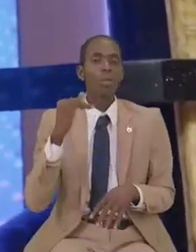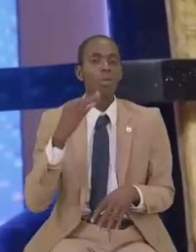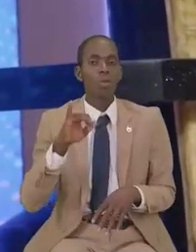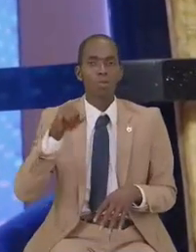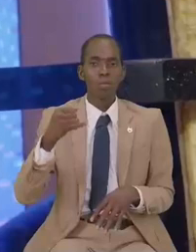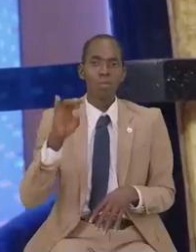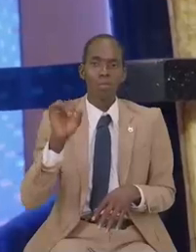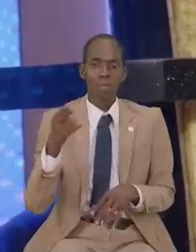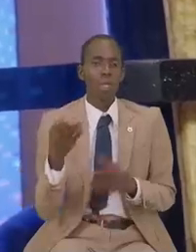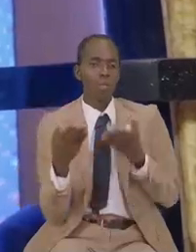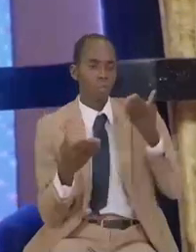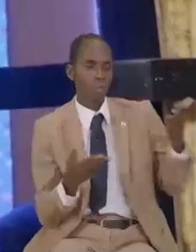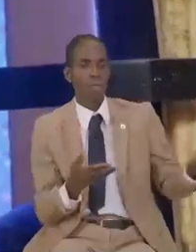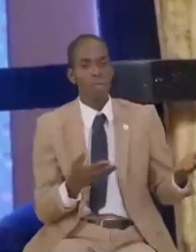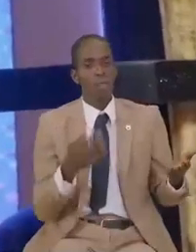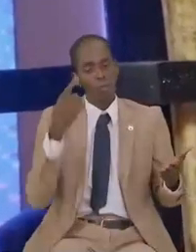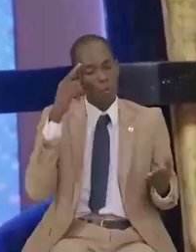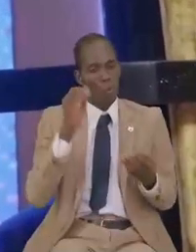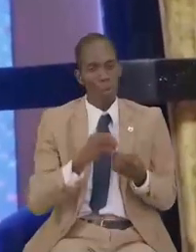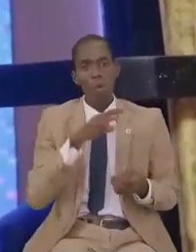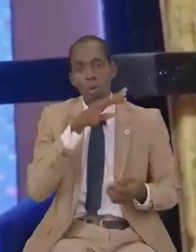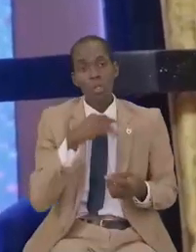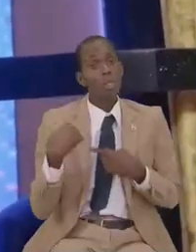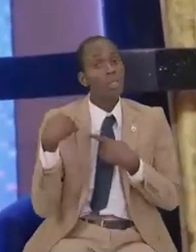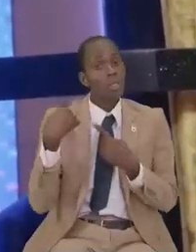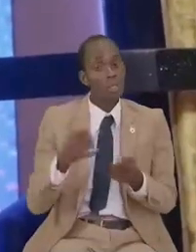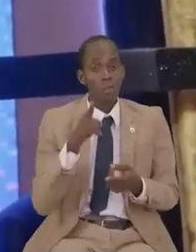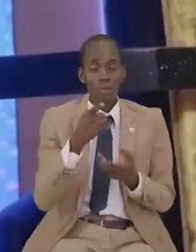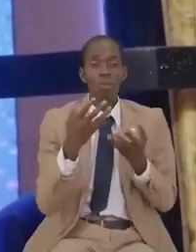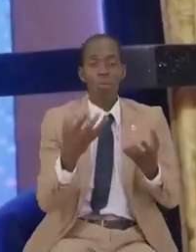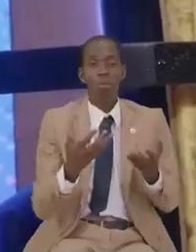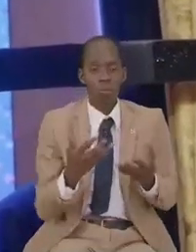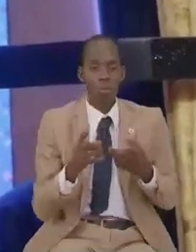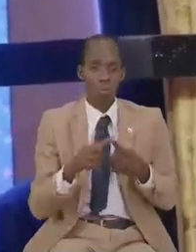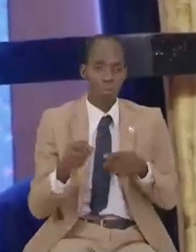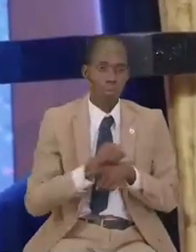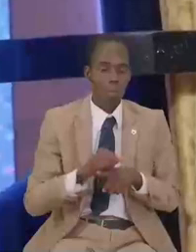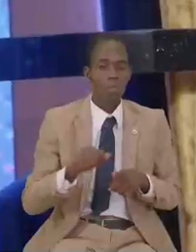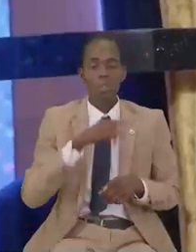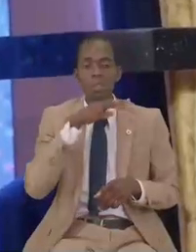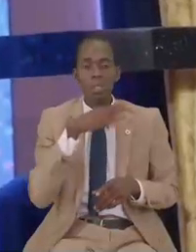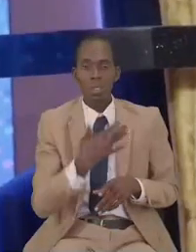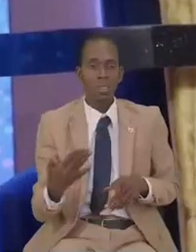ils sont prêts d'amener la corruption à ces gens-là pour les corrompre, pour détruire tous les enfants.